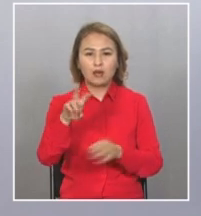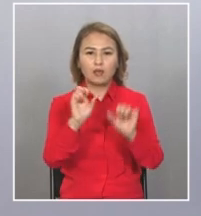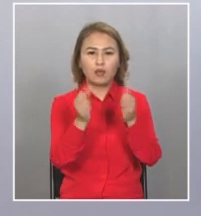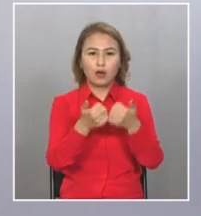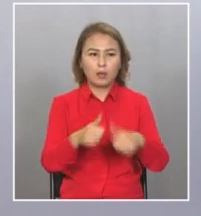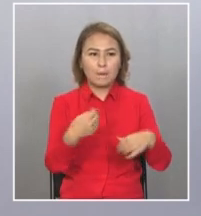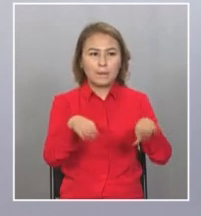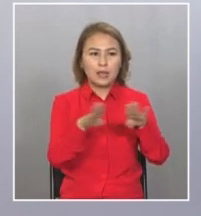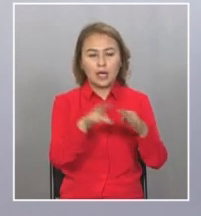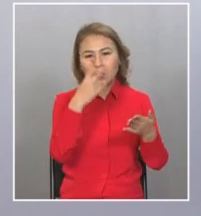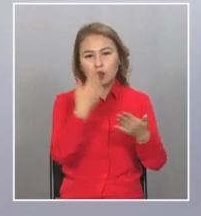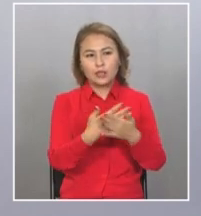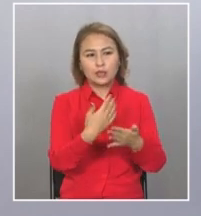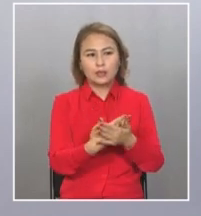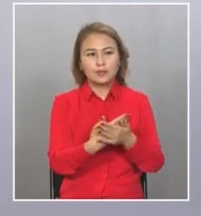формула былай көрінеді.